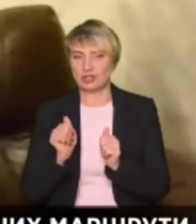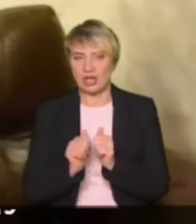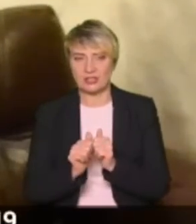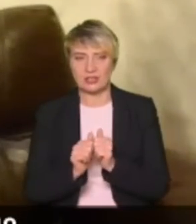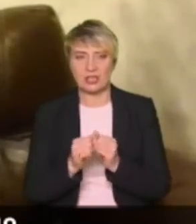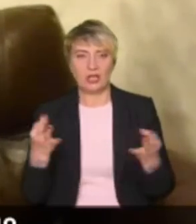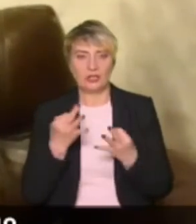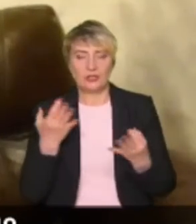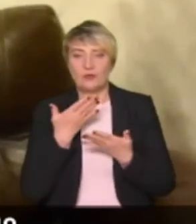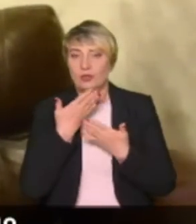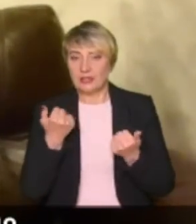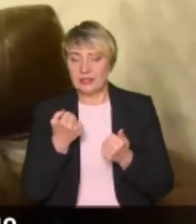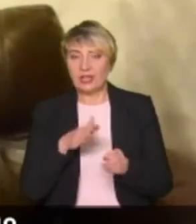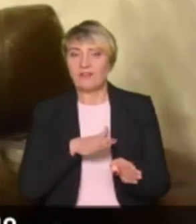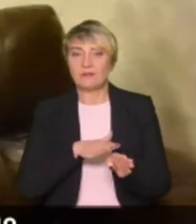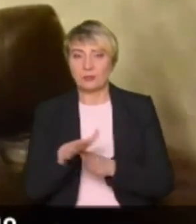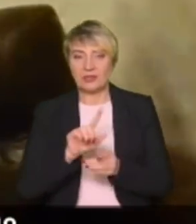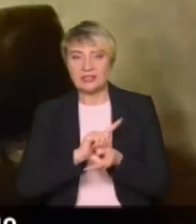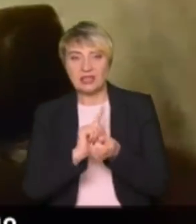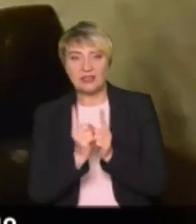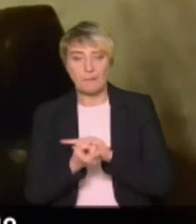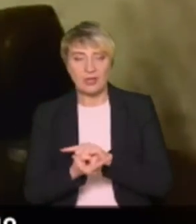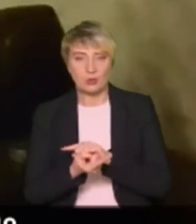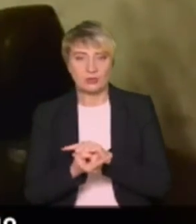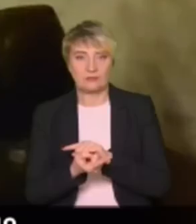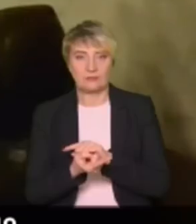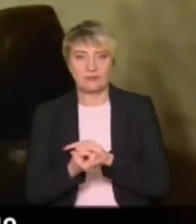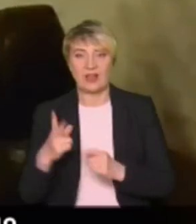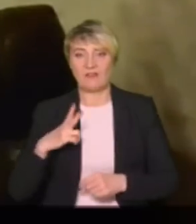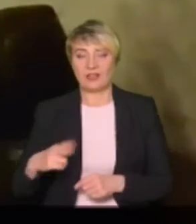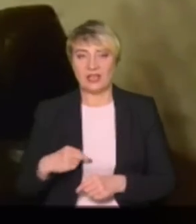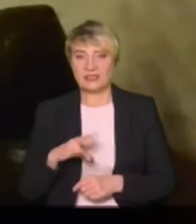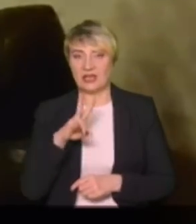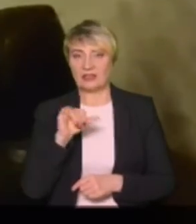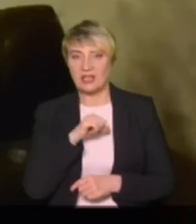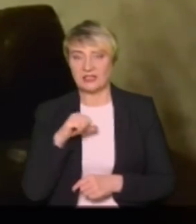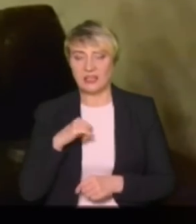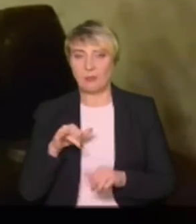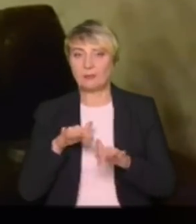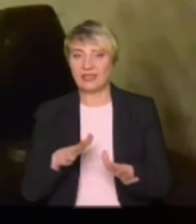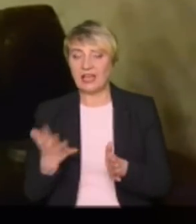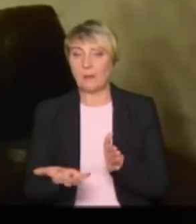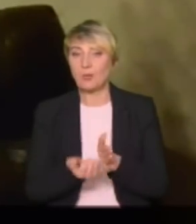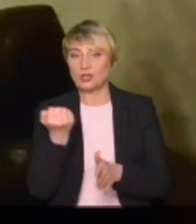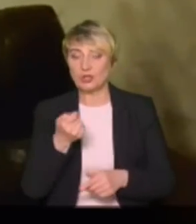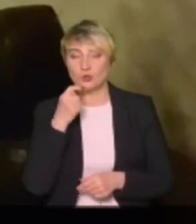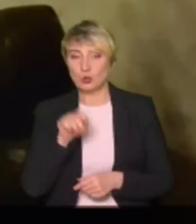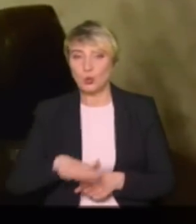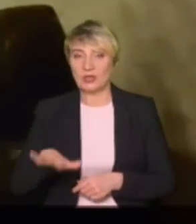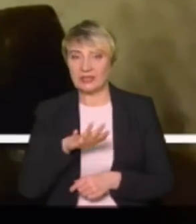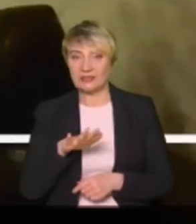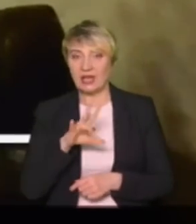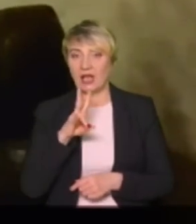ничего или делается все наоборот. В этом плане Франция на самом деле поддерживает Украину, но вот на